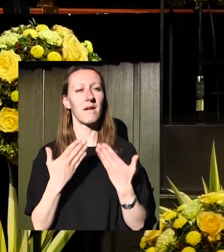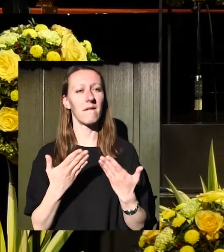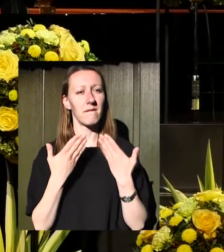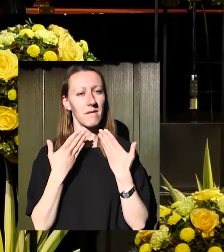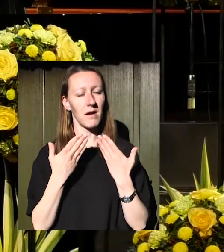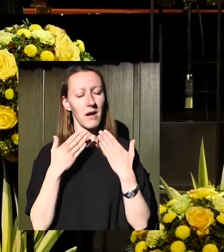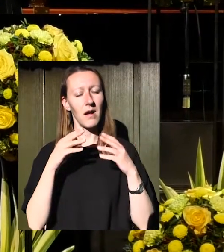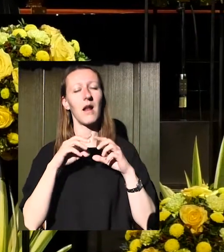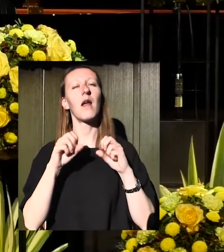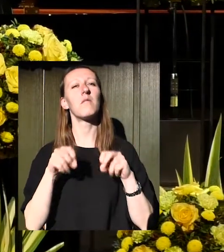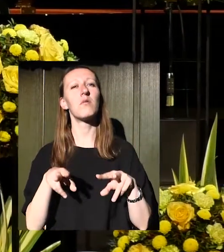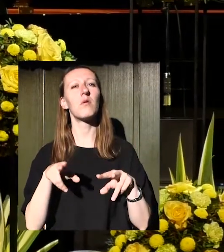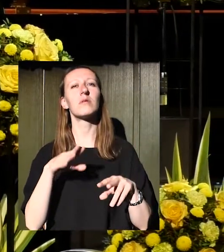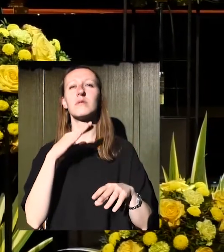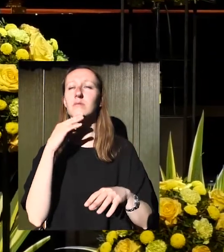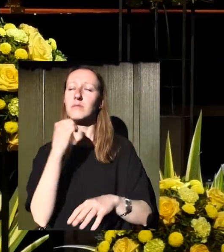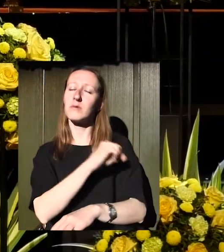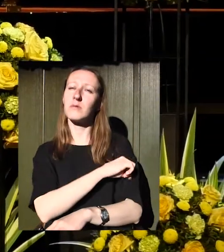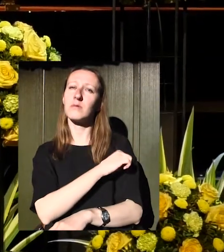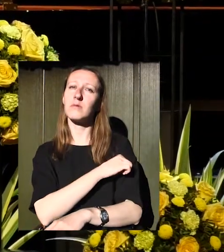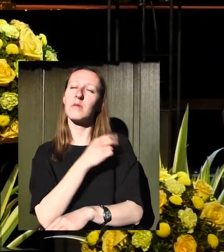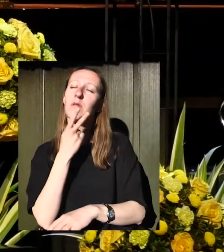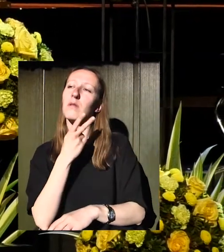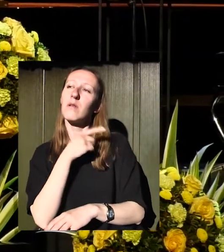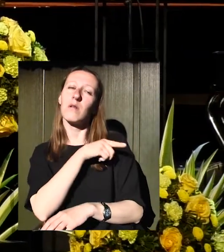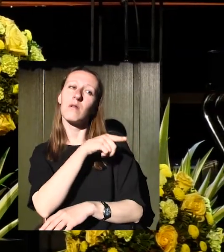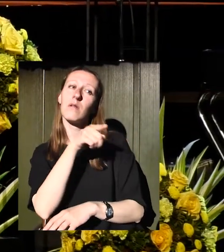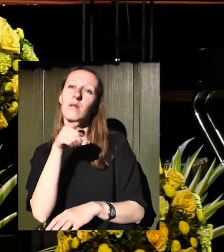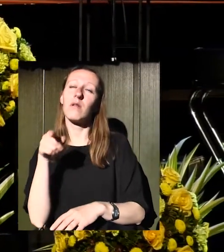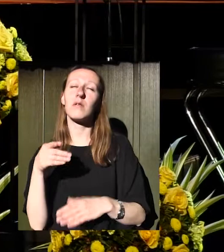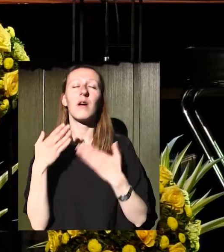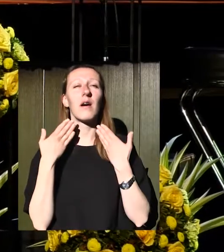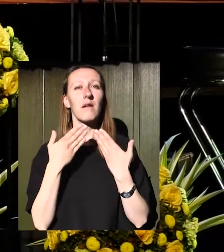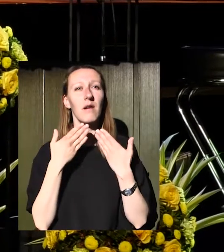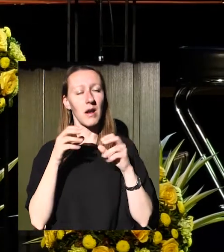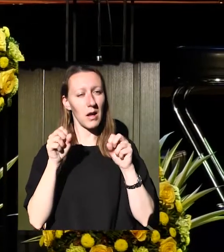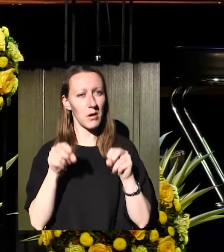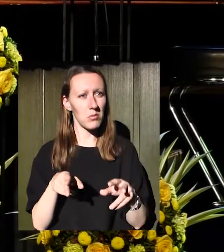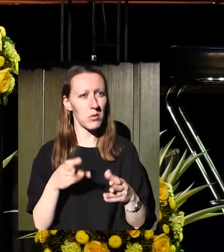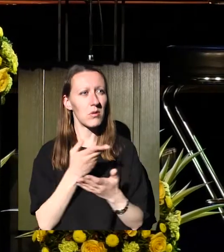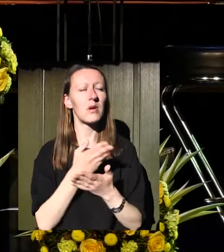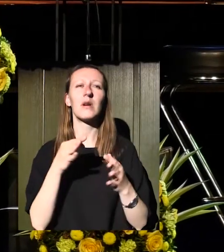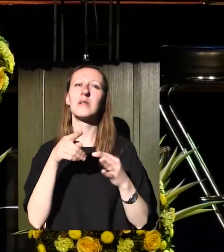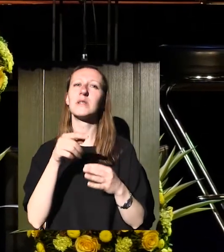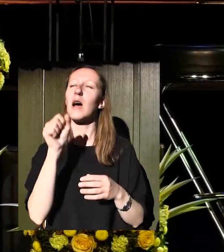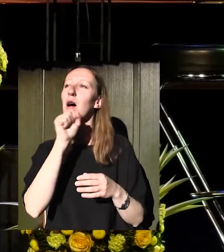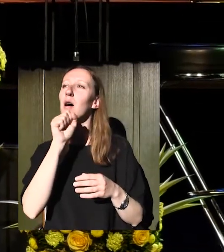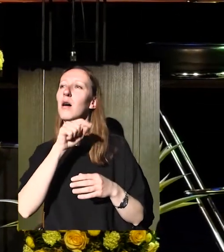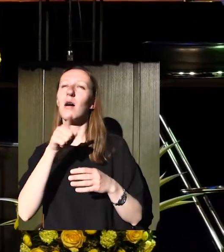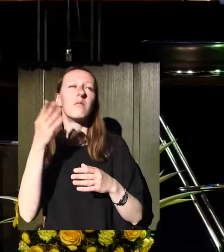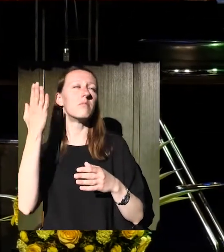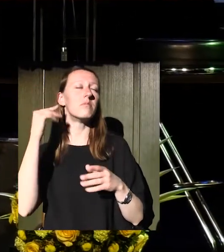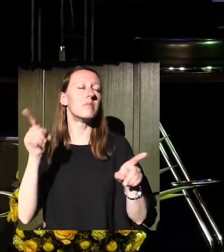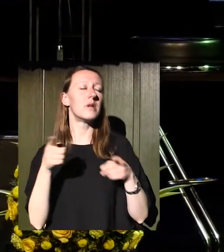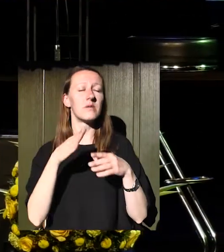Grazie Pola per i secoli vissuti, grazie Pola per i canti